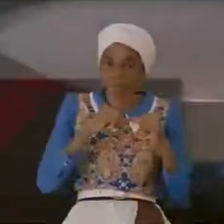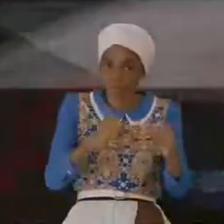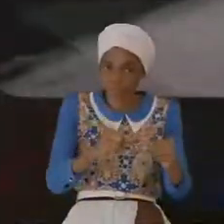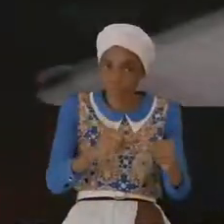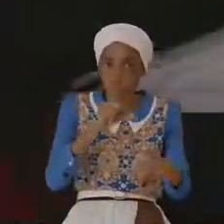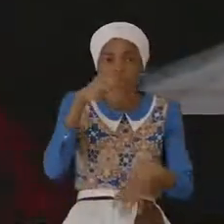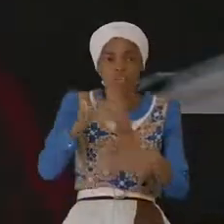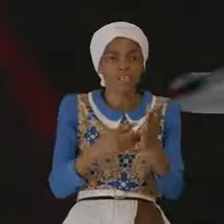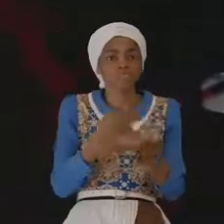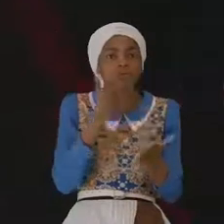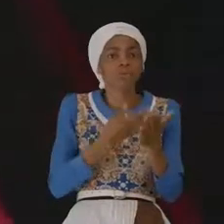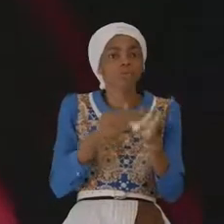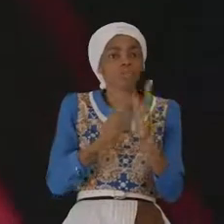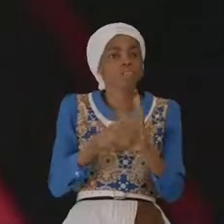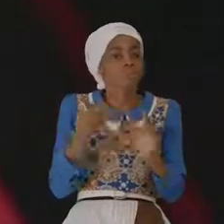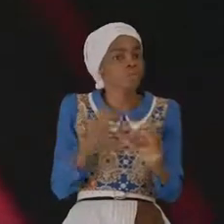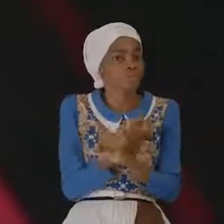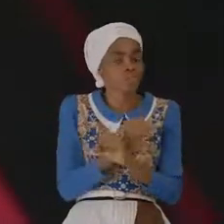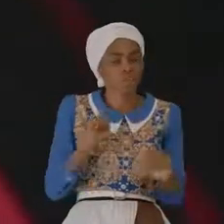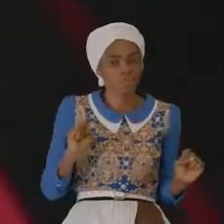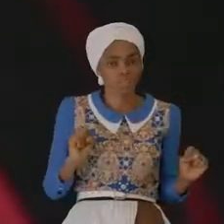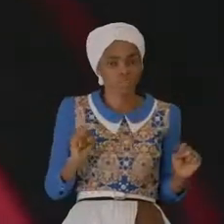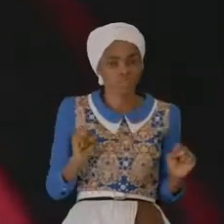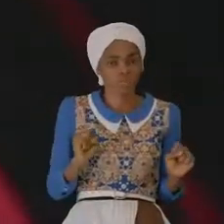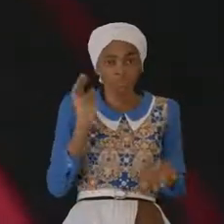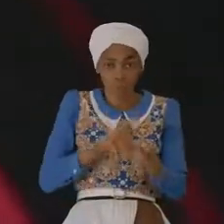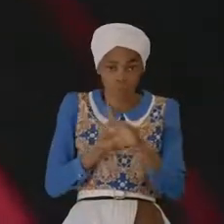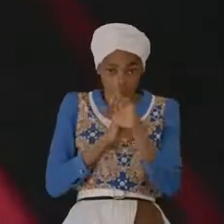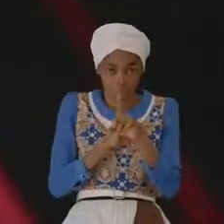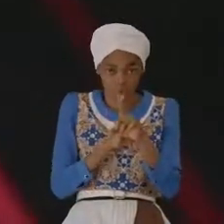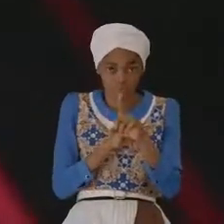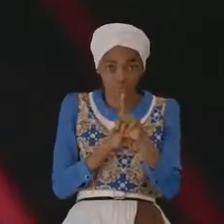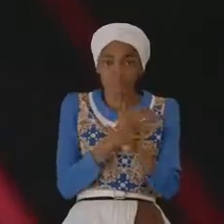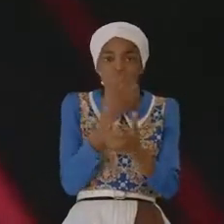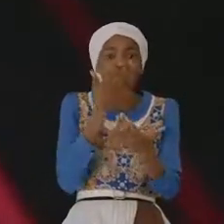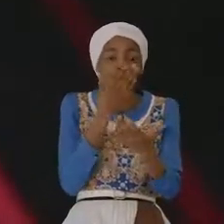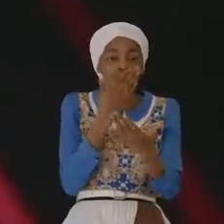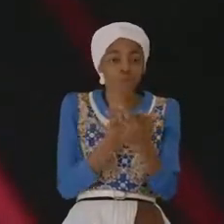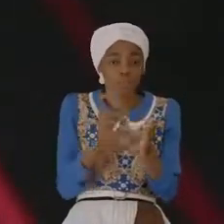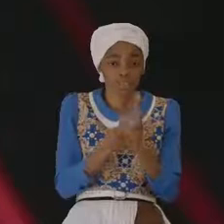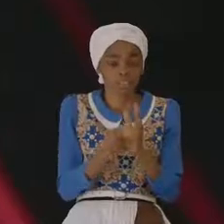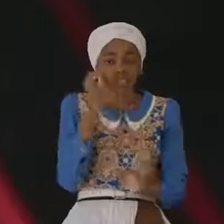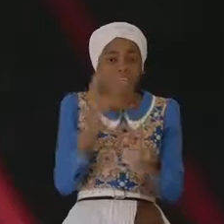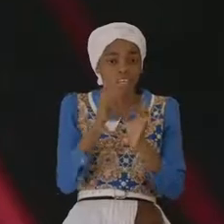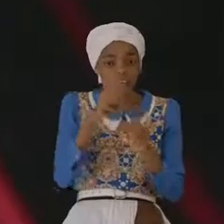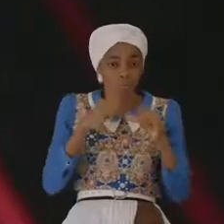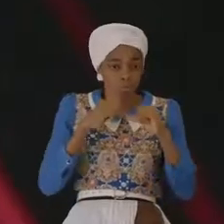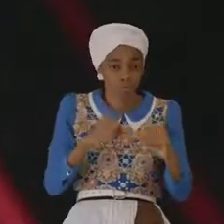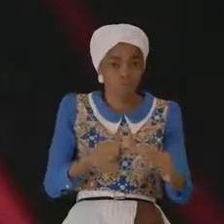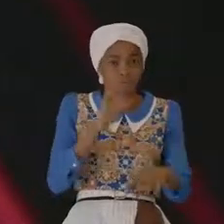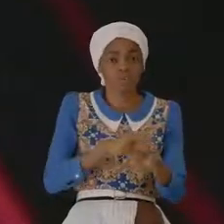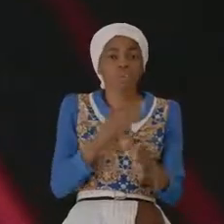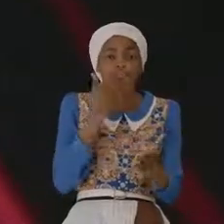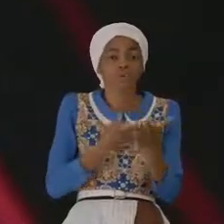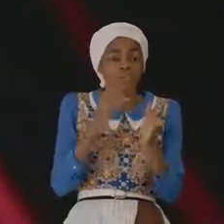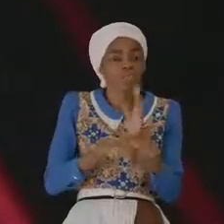et bonté de Dieu envers toi, si tu demeures ferme dans la bonté du salut, et bonté de Dieu envers toi, si tu